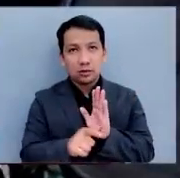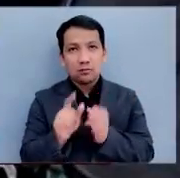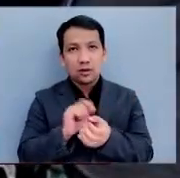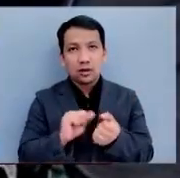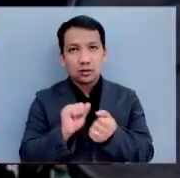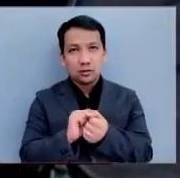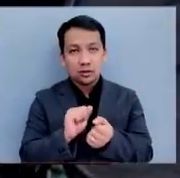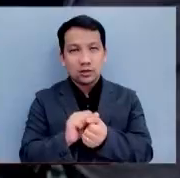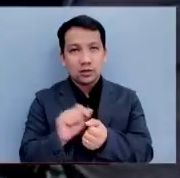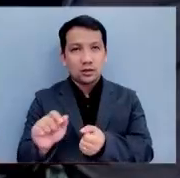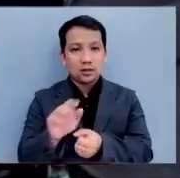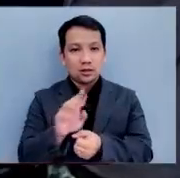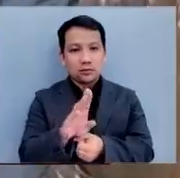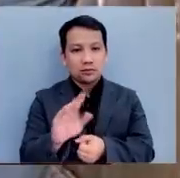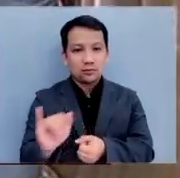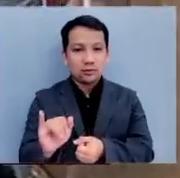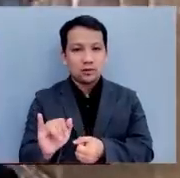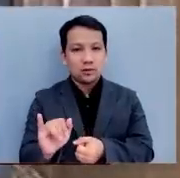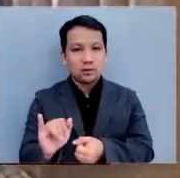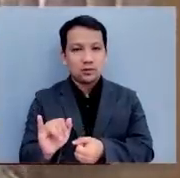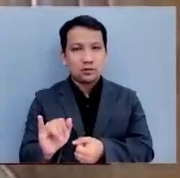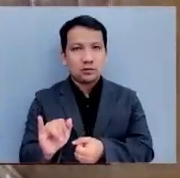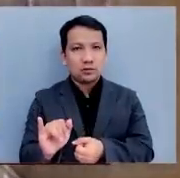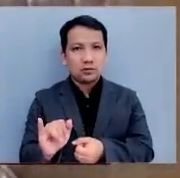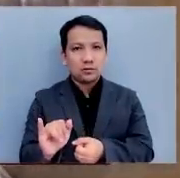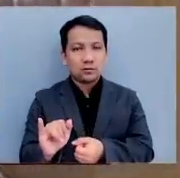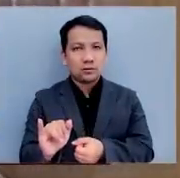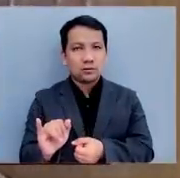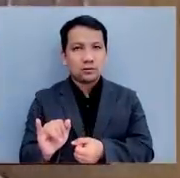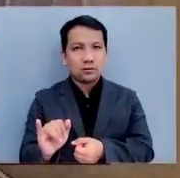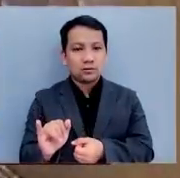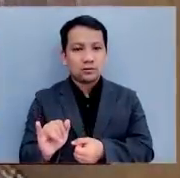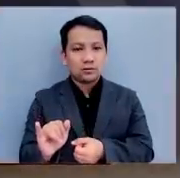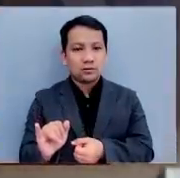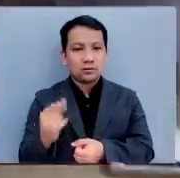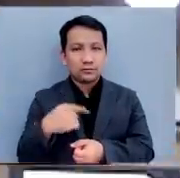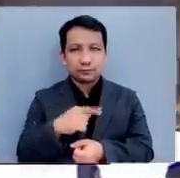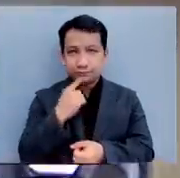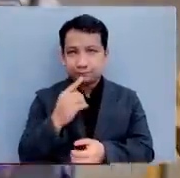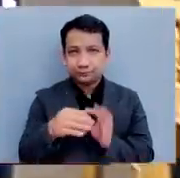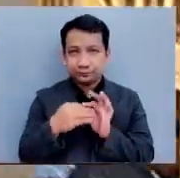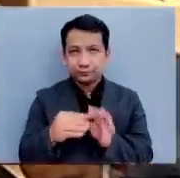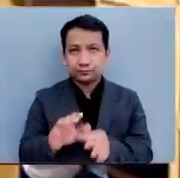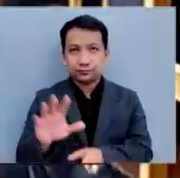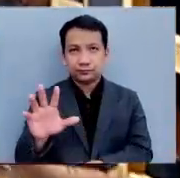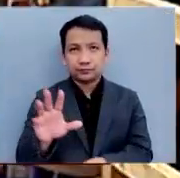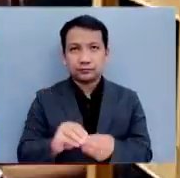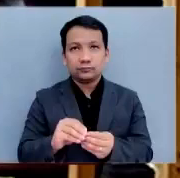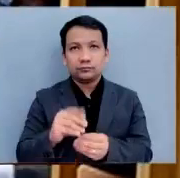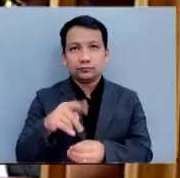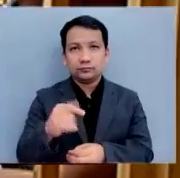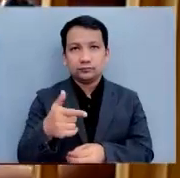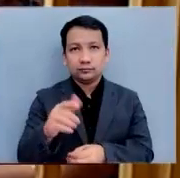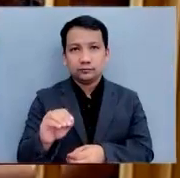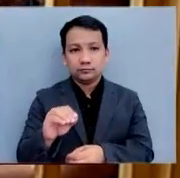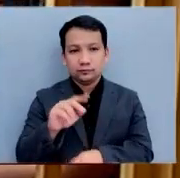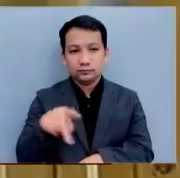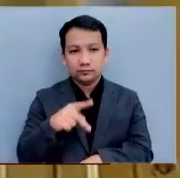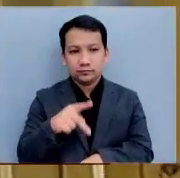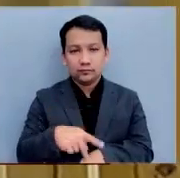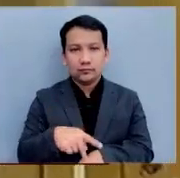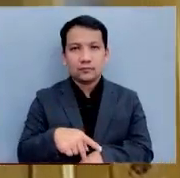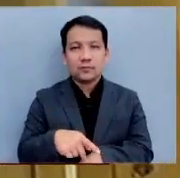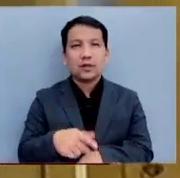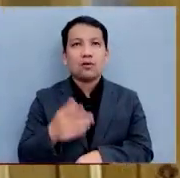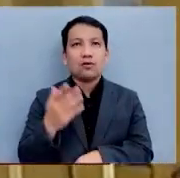Bureau of Immigration. Posible kasing nagiging kanlungan na ng mga banyagang pugante ang ilang Pogo hub sa Pilipinas. Lalo't